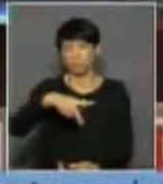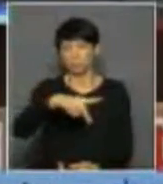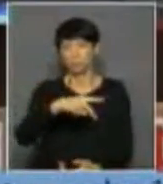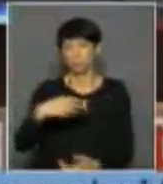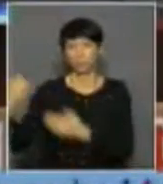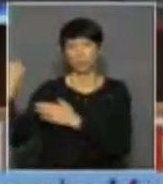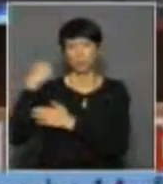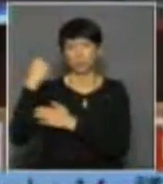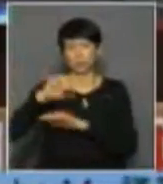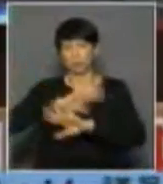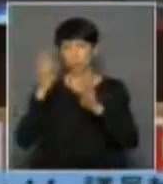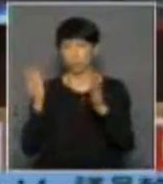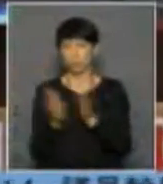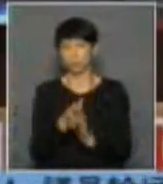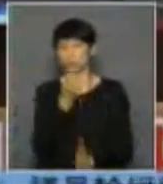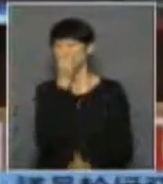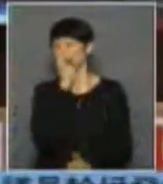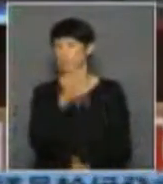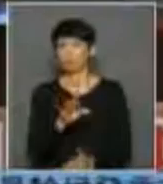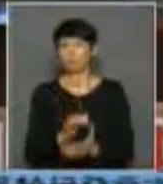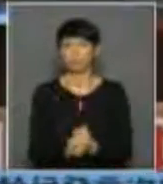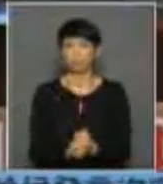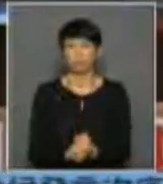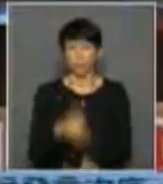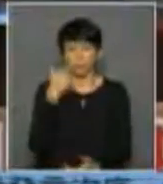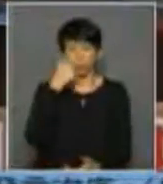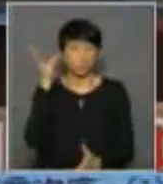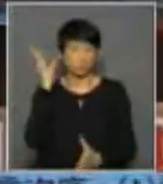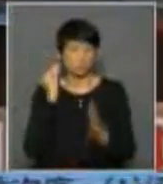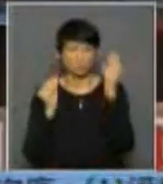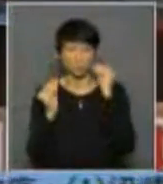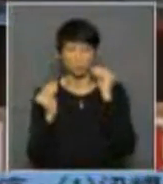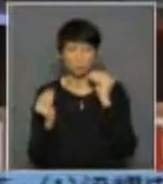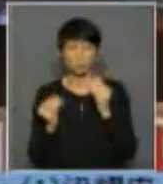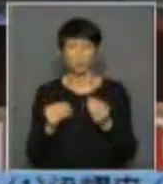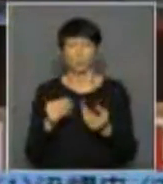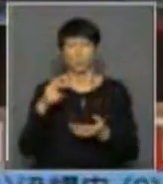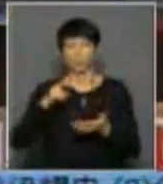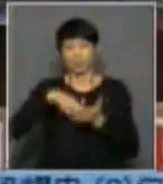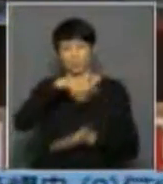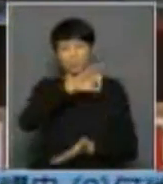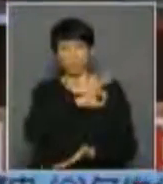完全漠視的，由新聞界到這個立法會，